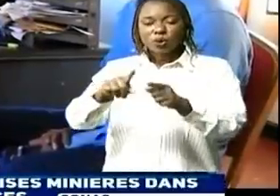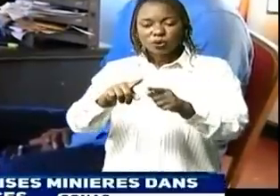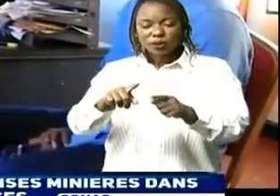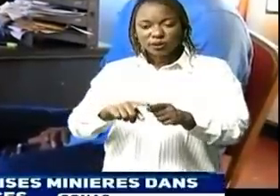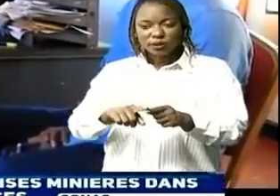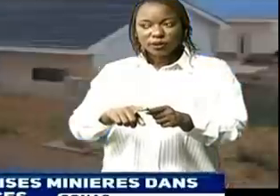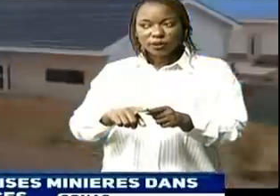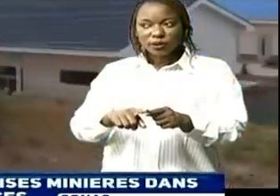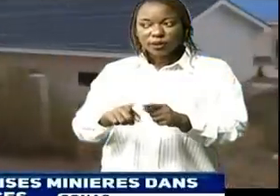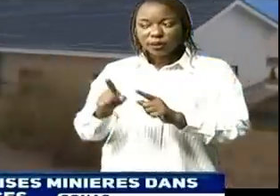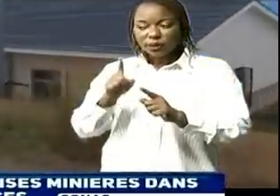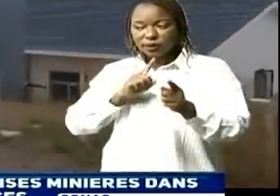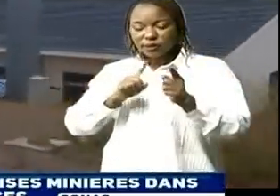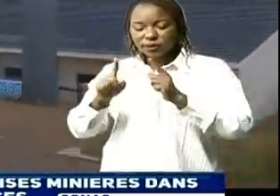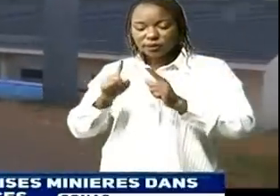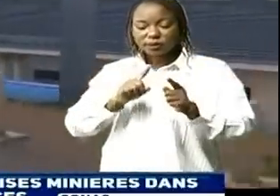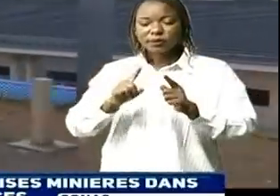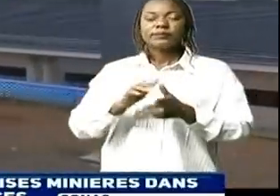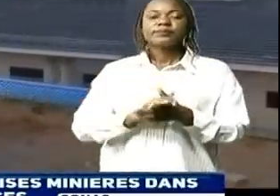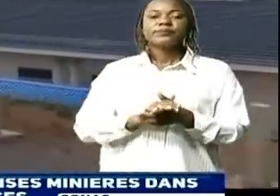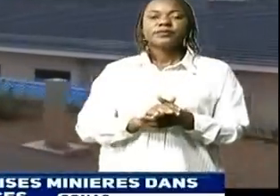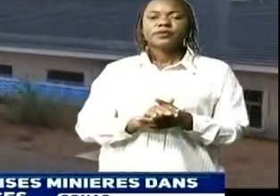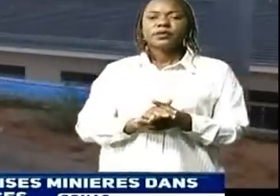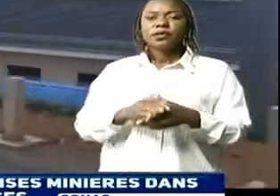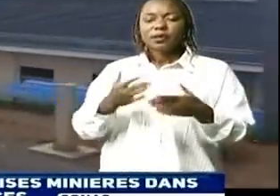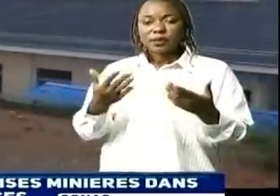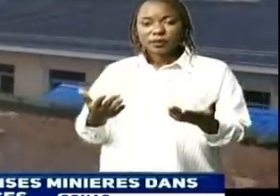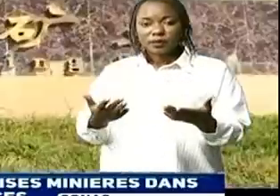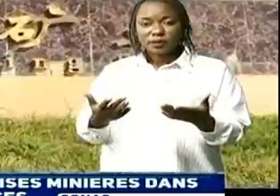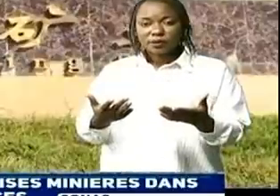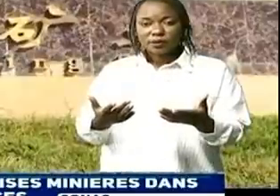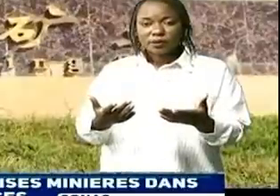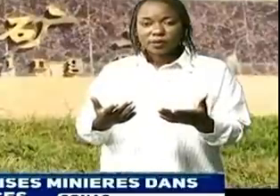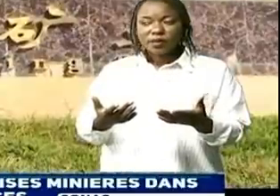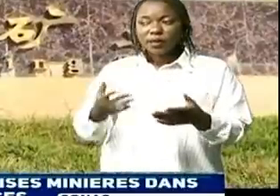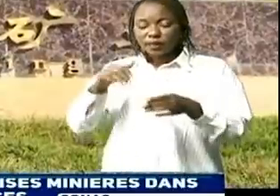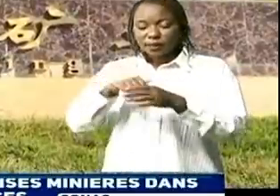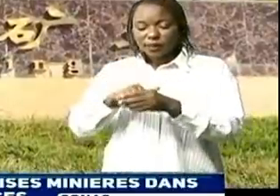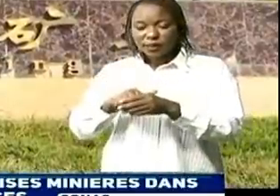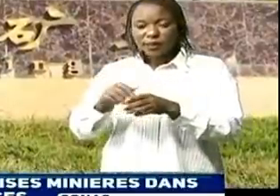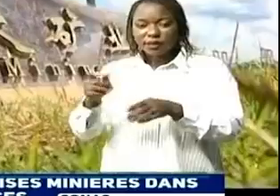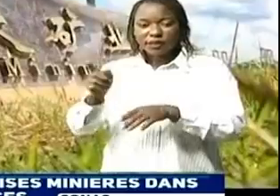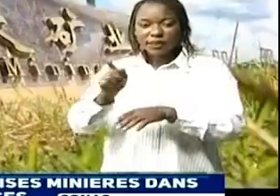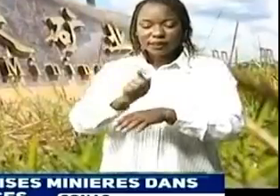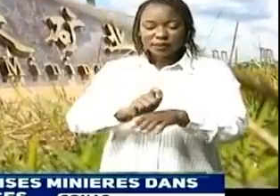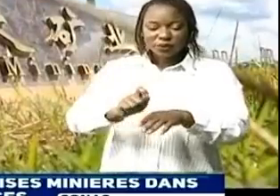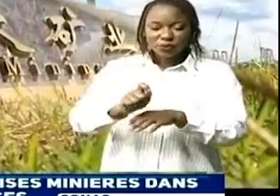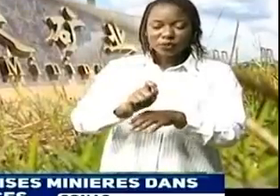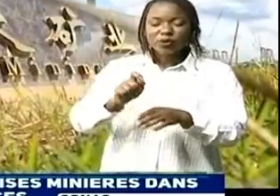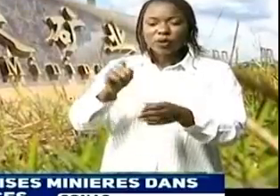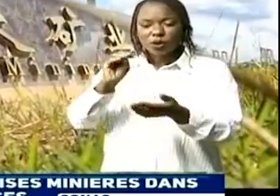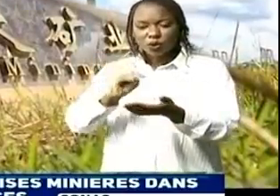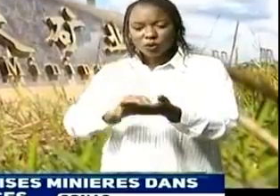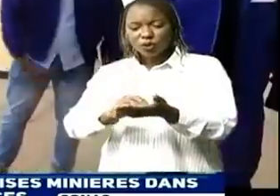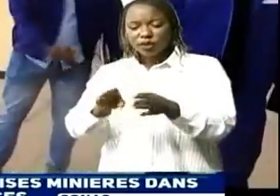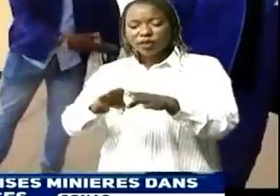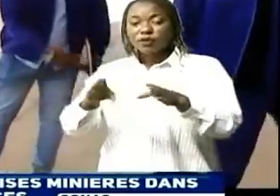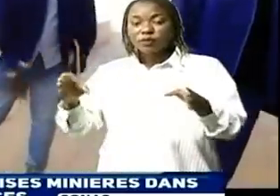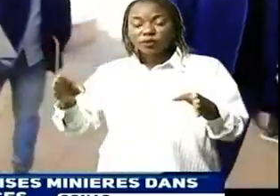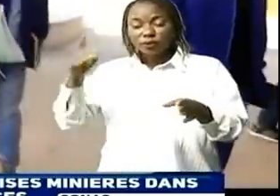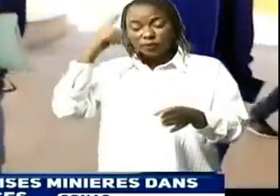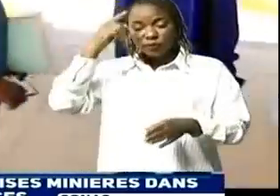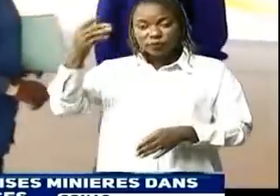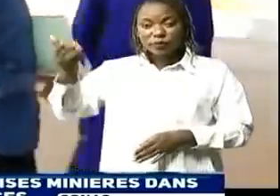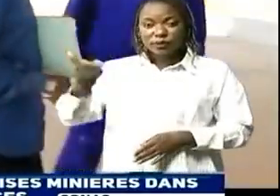de Kambove, direction vers l'une des grandes compagnies minières du territoire de Kambove. Kambove Mining a ouvert ses portes à ses